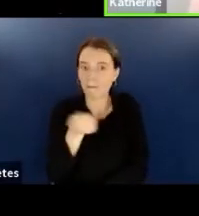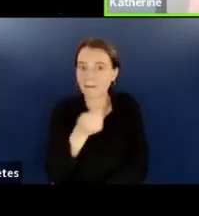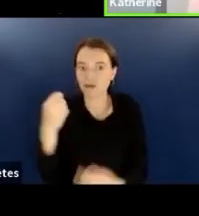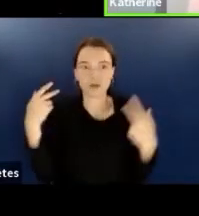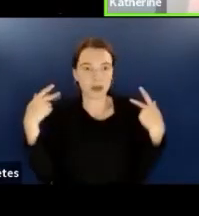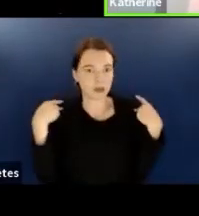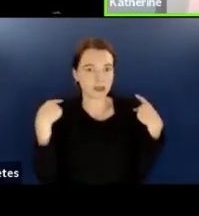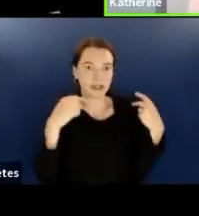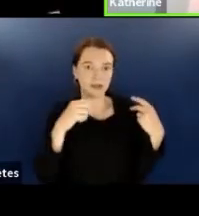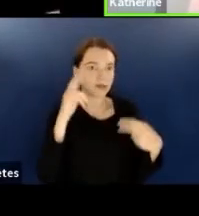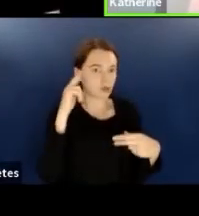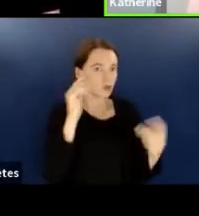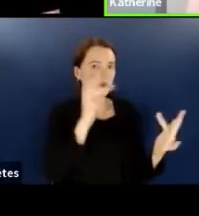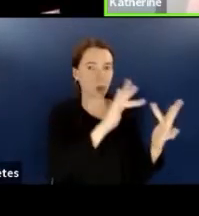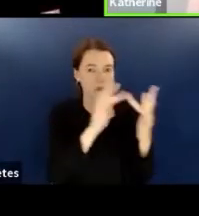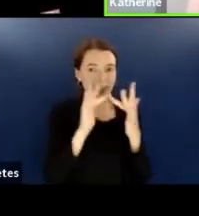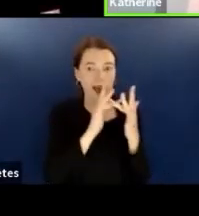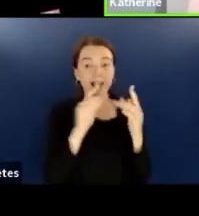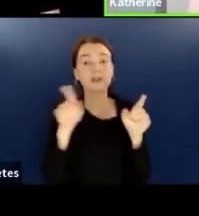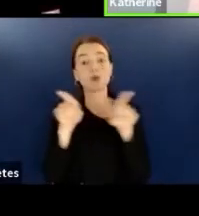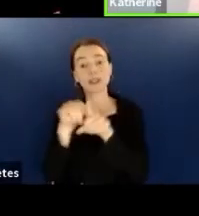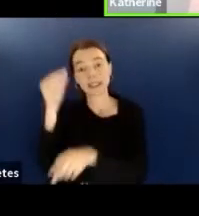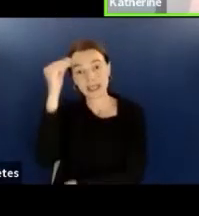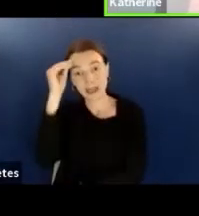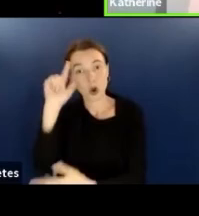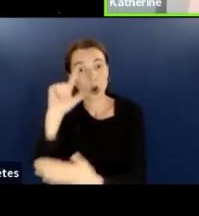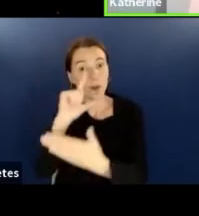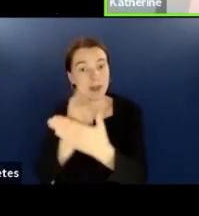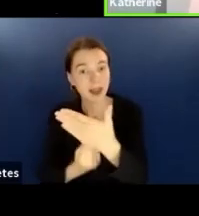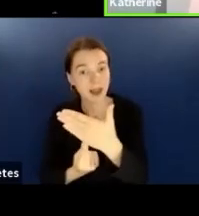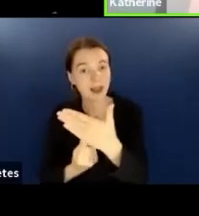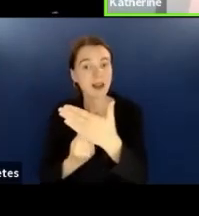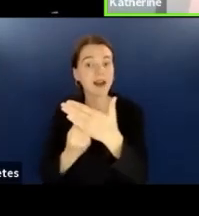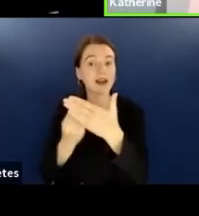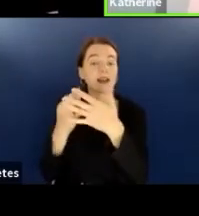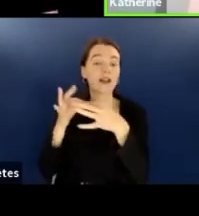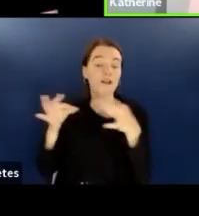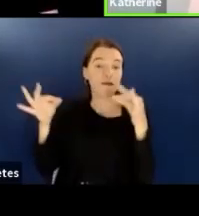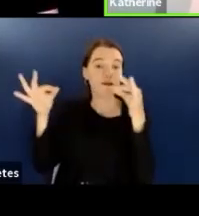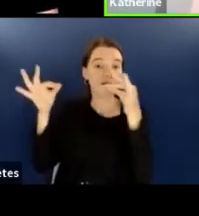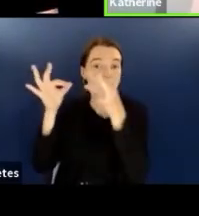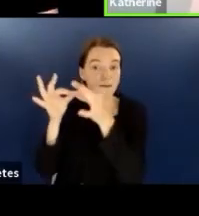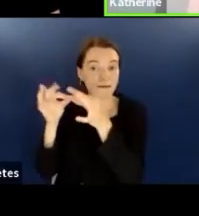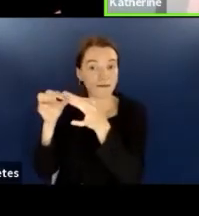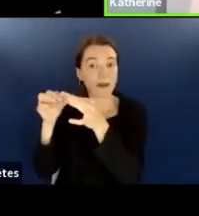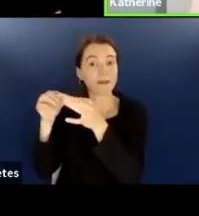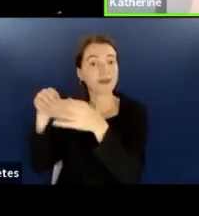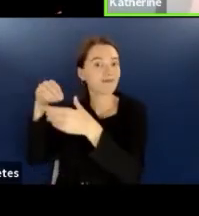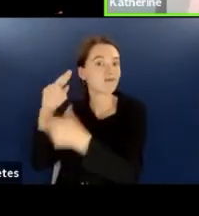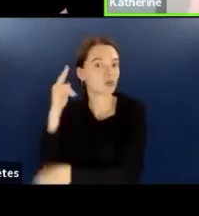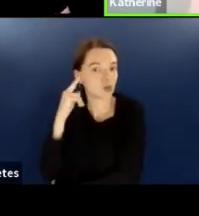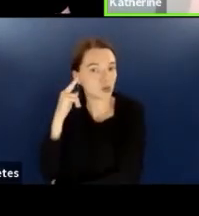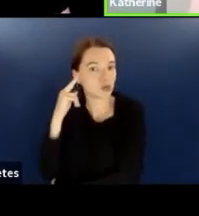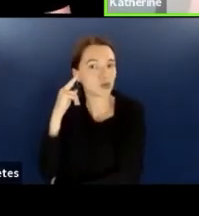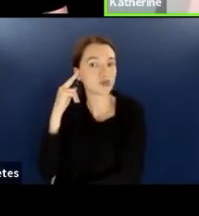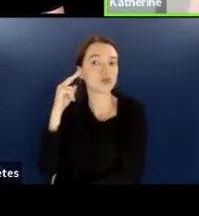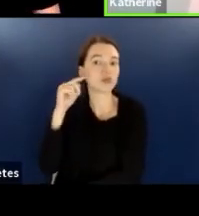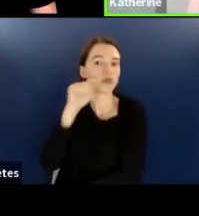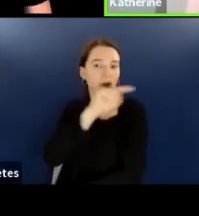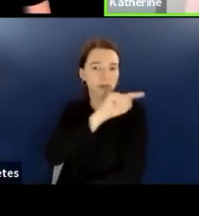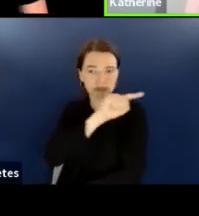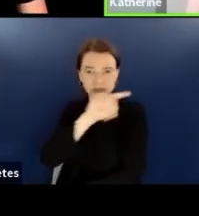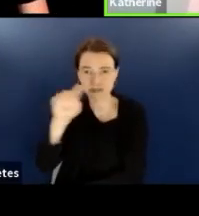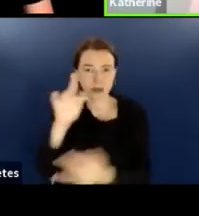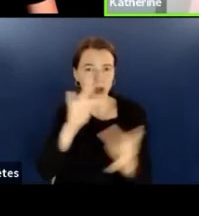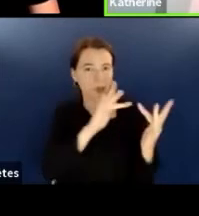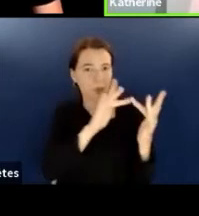secrétariat, les écoles bilingues, les familles composées uniquement de personnes sourdes ou où il y